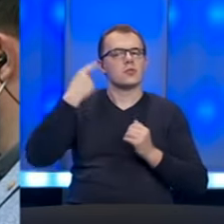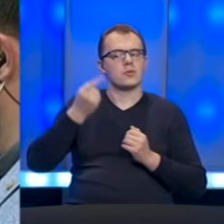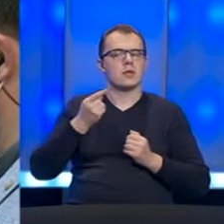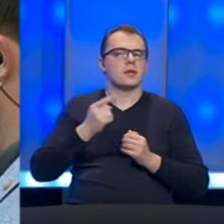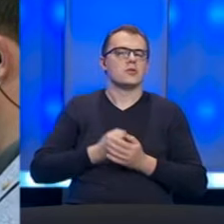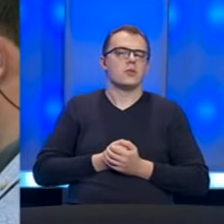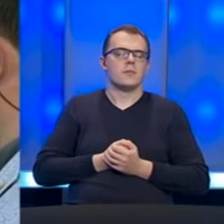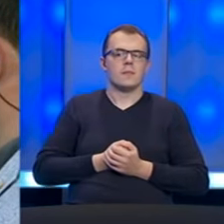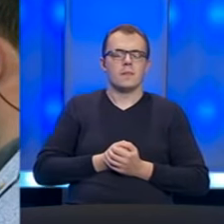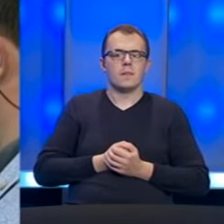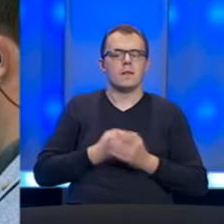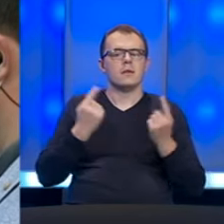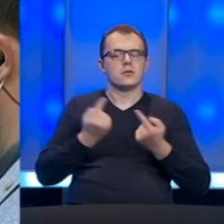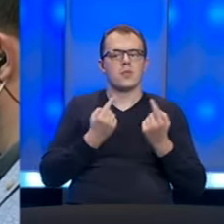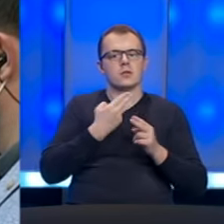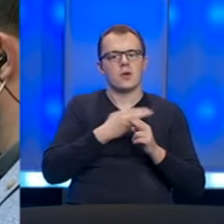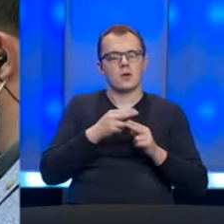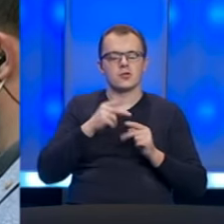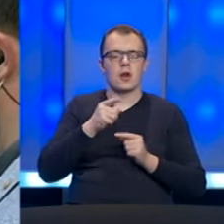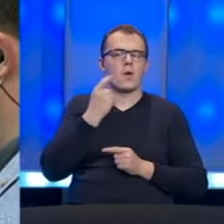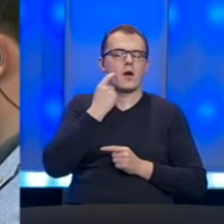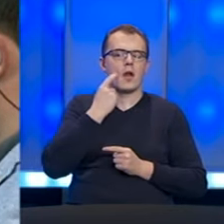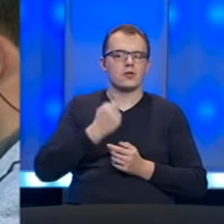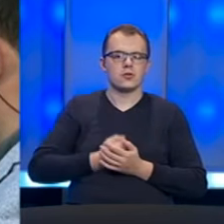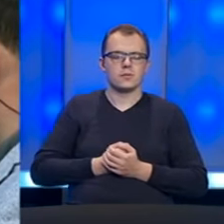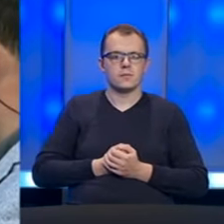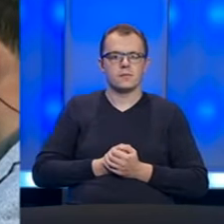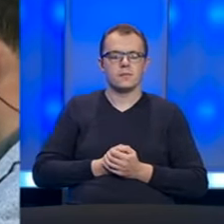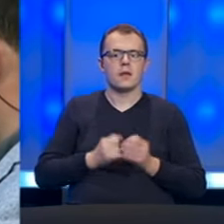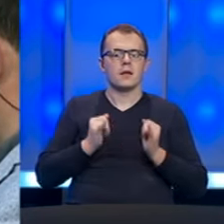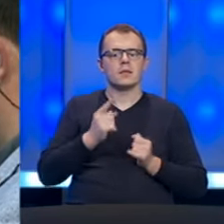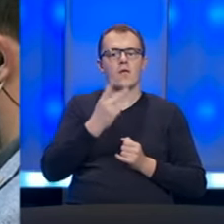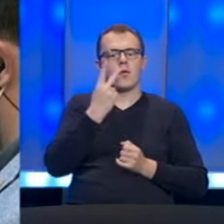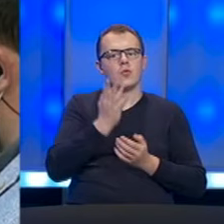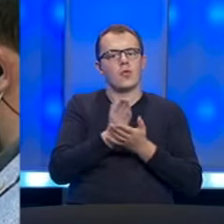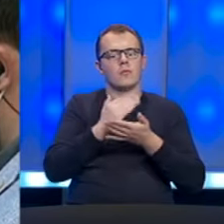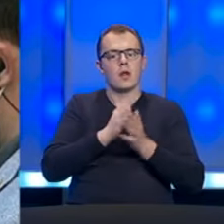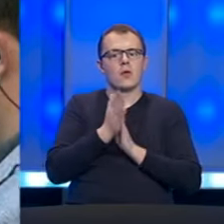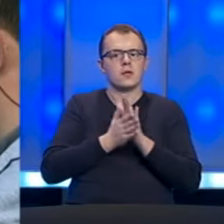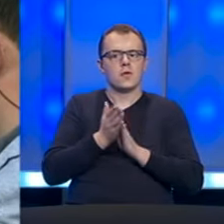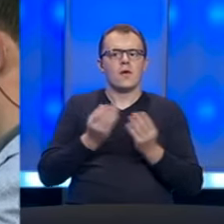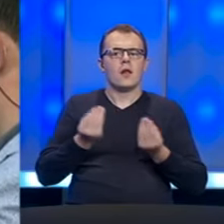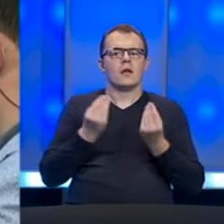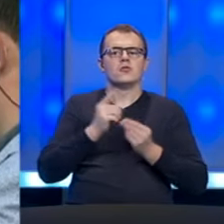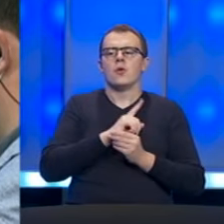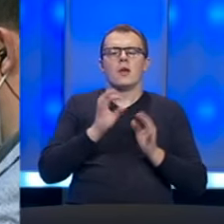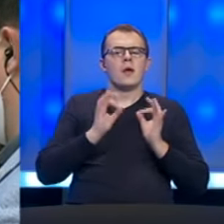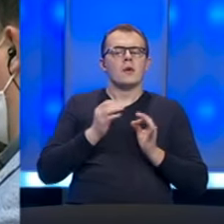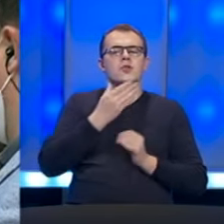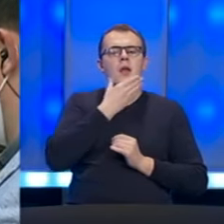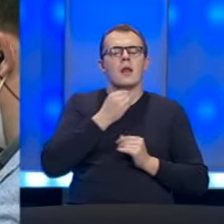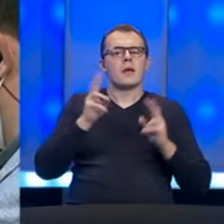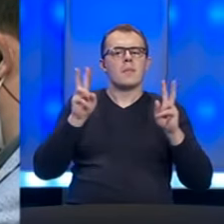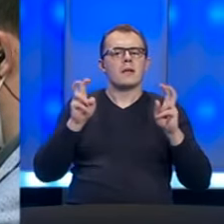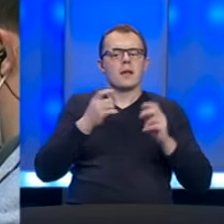takve situacije rješavati na ovakav način. Sada u ovom drugom dijelu razgovora nešto ne tako lijepe teme.